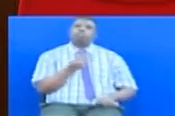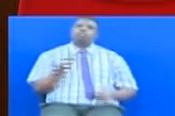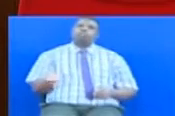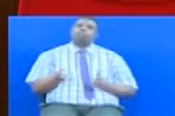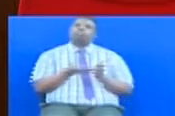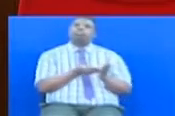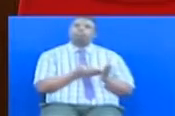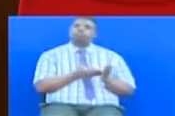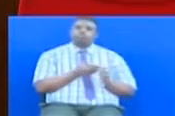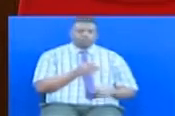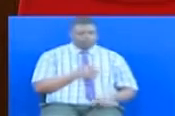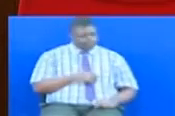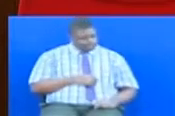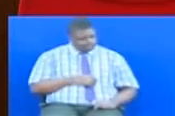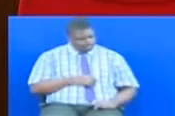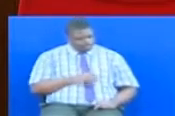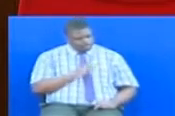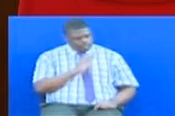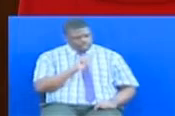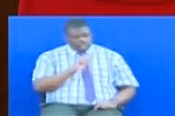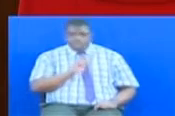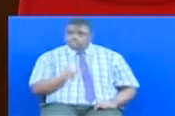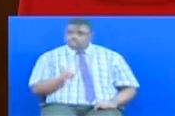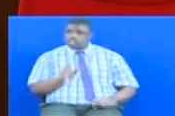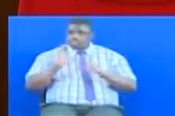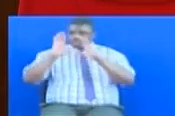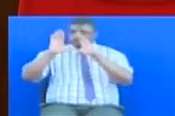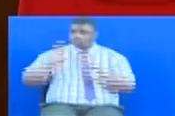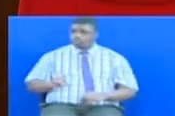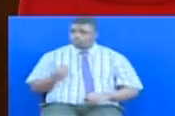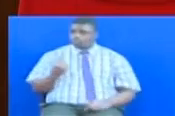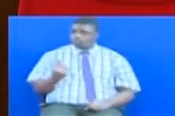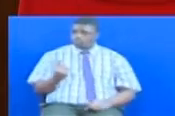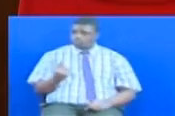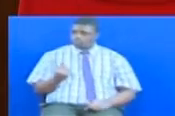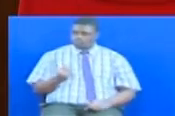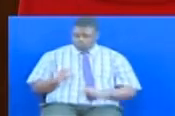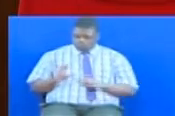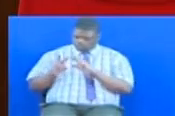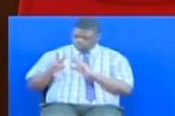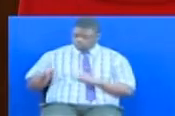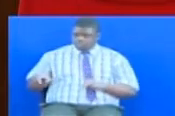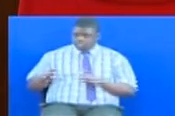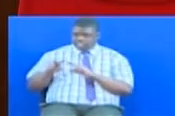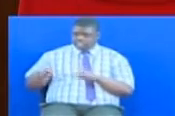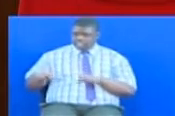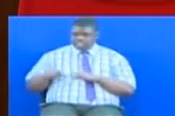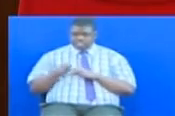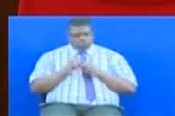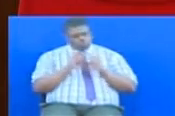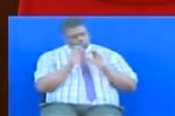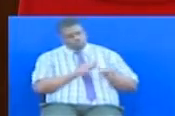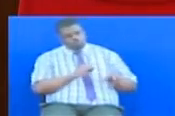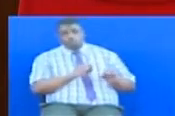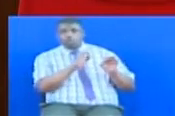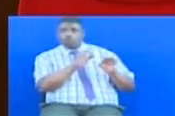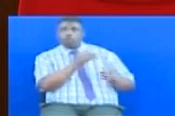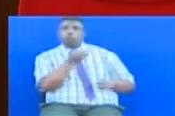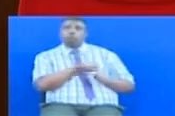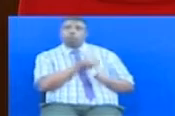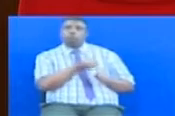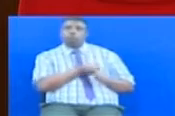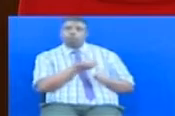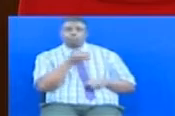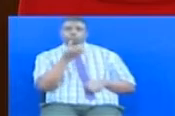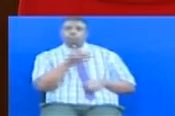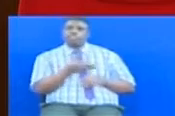na CAG. Iko ripoti moja ni ya ukaguzi wa ufanisi kwenye ubora wa shughuli za